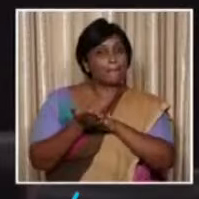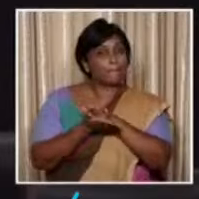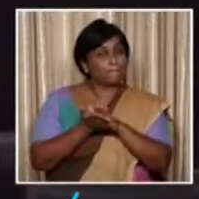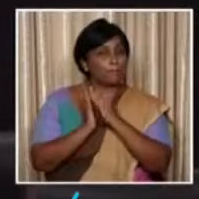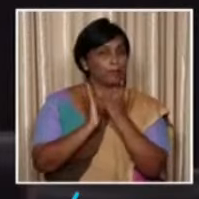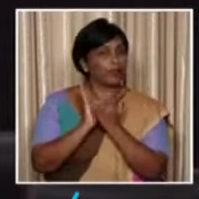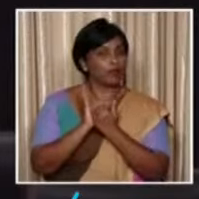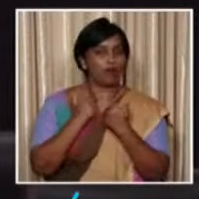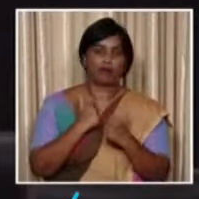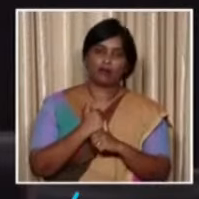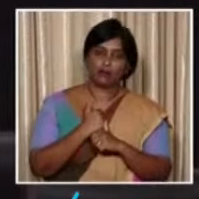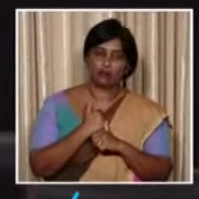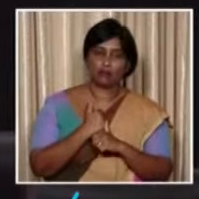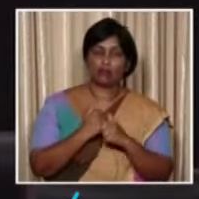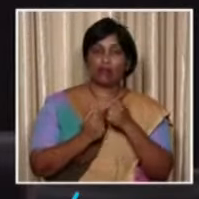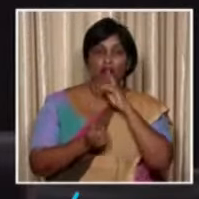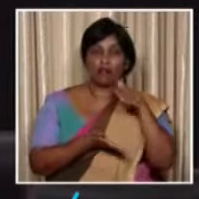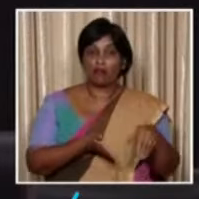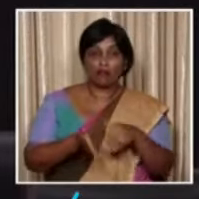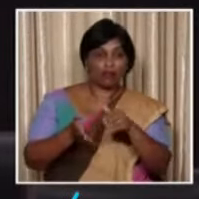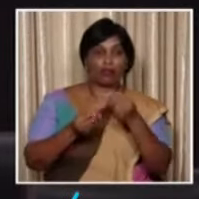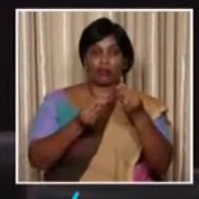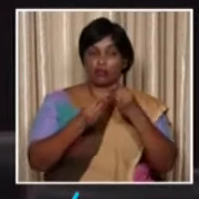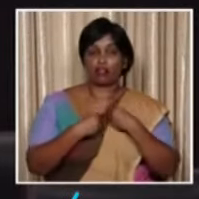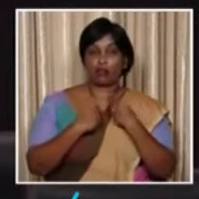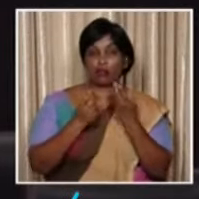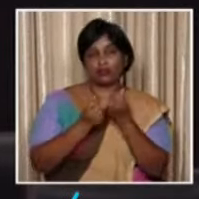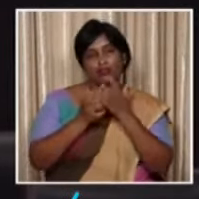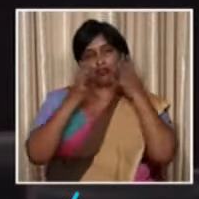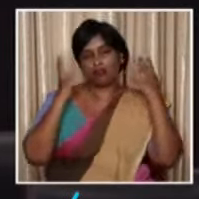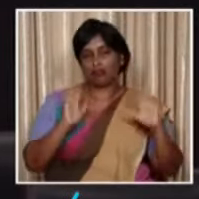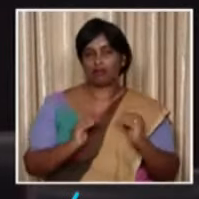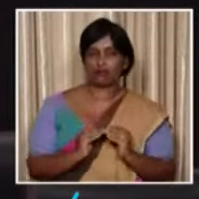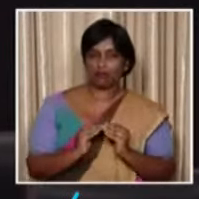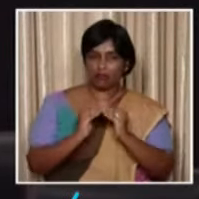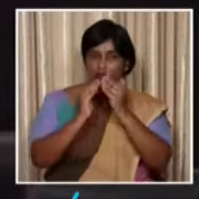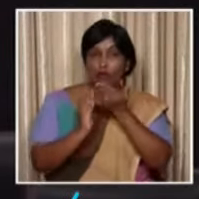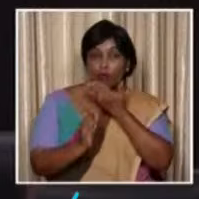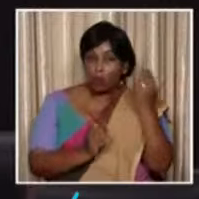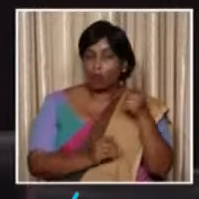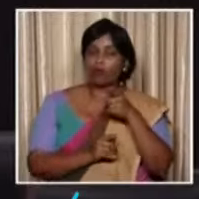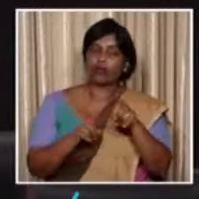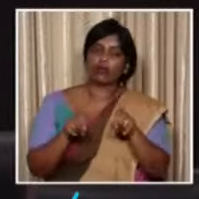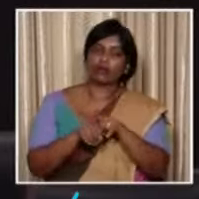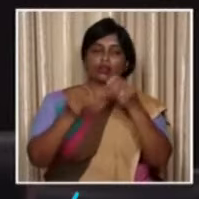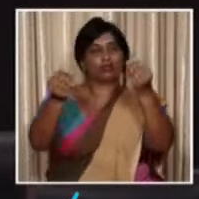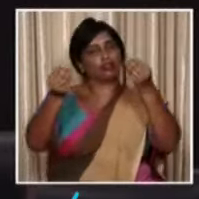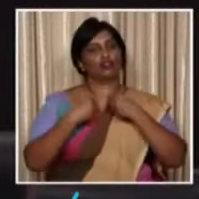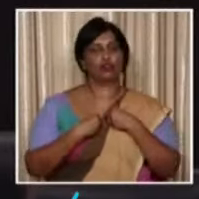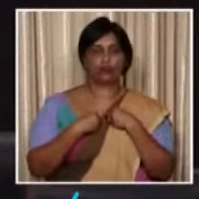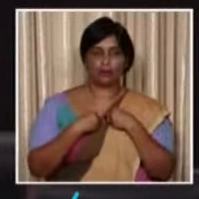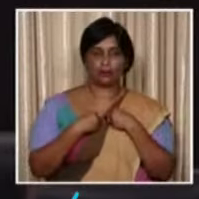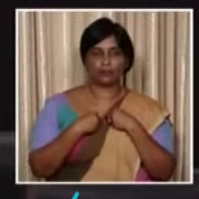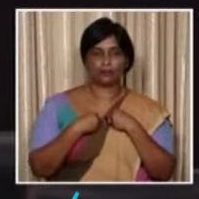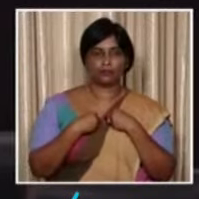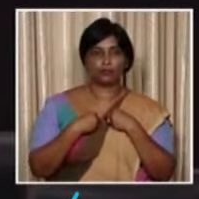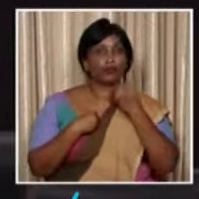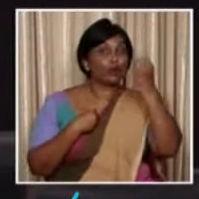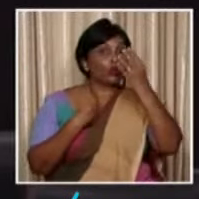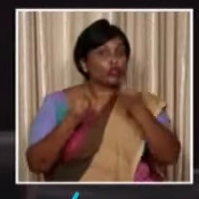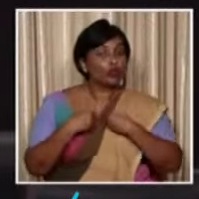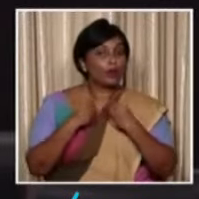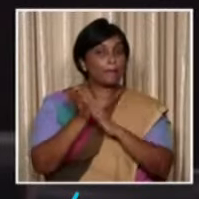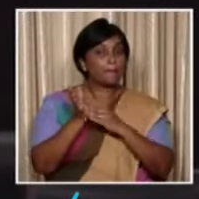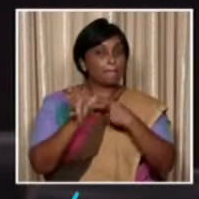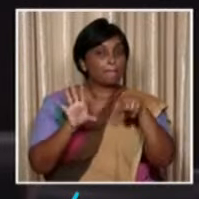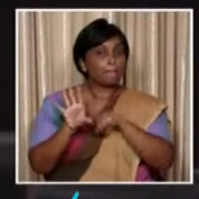හදන්න වාරි මාර්ගයට මට දෙන්න ලොකු සල්ලි නෑ මේක ගොඩනගන්න හරියට පුළුවන් විදියට කියලා මට බාර දුන්නා ඒ කවද්ද දුන්නේ මැයි